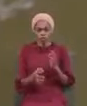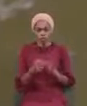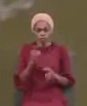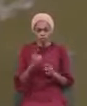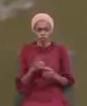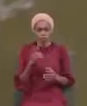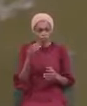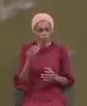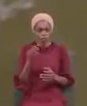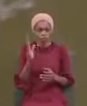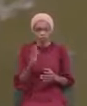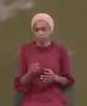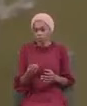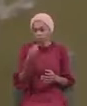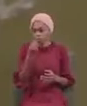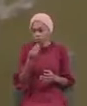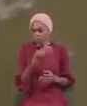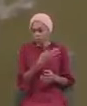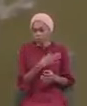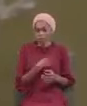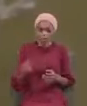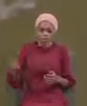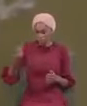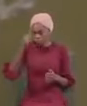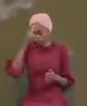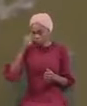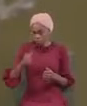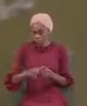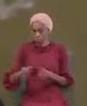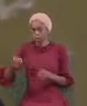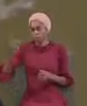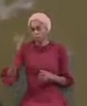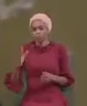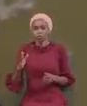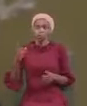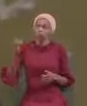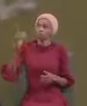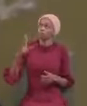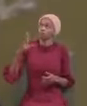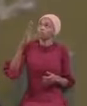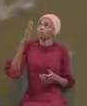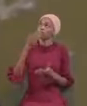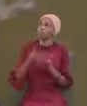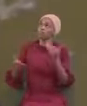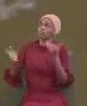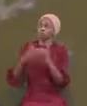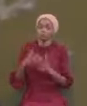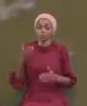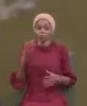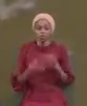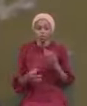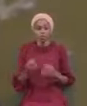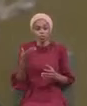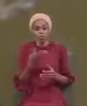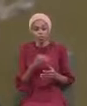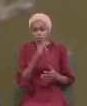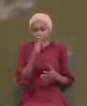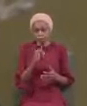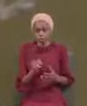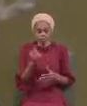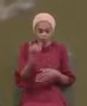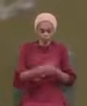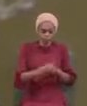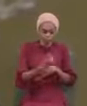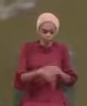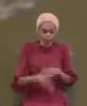R laignam pour pas aller au ciel à Dieu lui donner le lieu pour le peut démontrer notre appréciation c'est de le voir